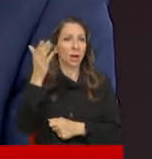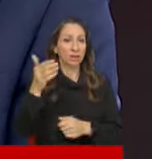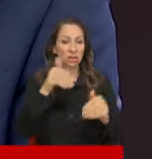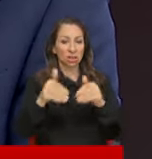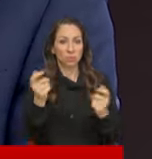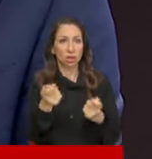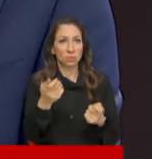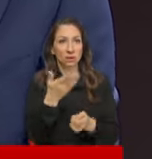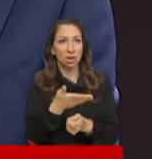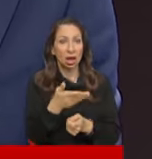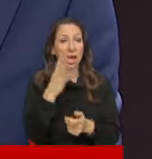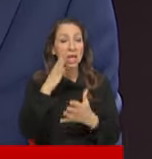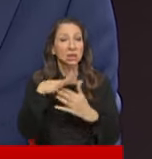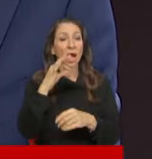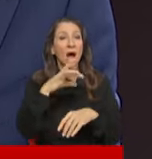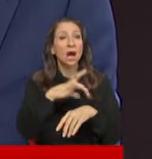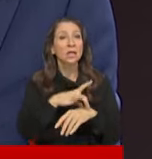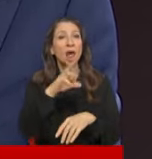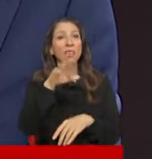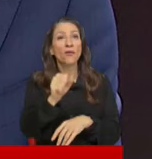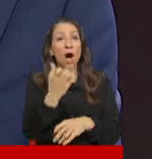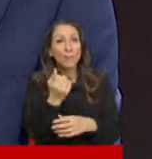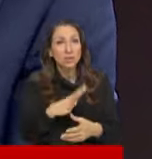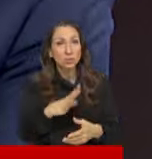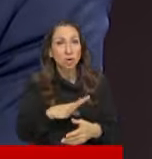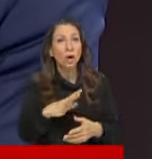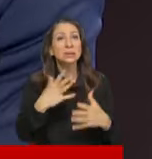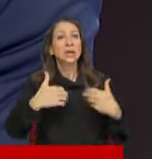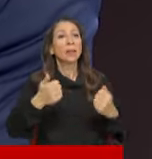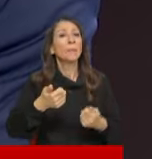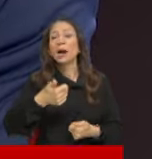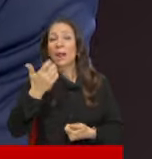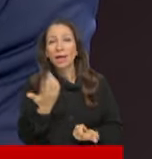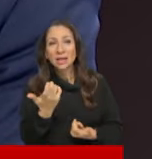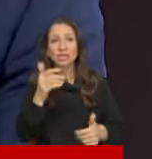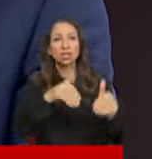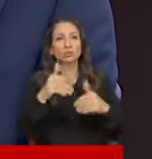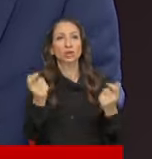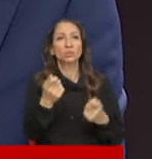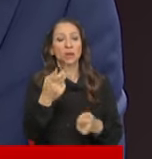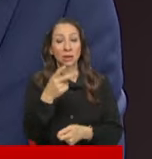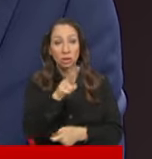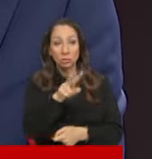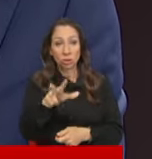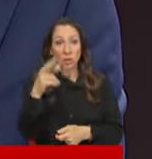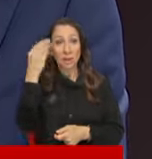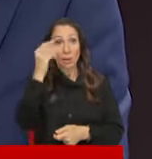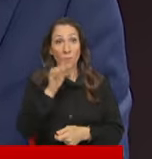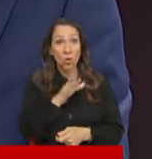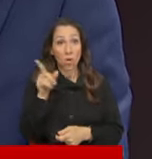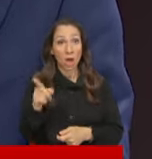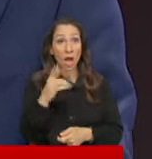seçim çalışmasında insanlar Hastaneden randevu bekliyor Sağlık Bakanı seçim çalışmasında 2023'te Ekrem Bey